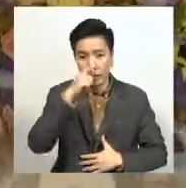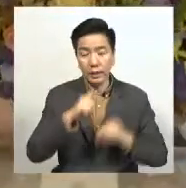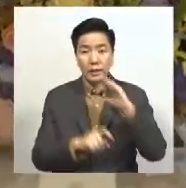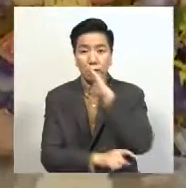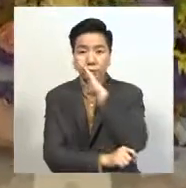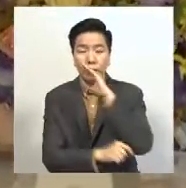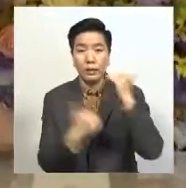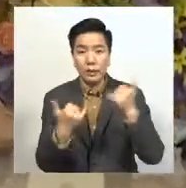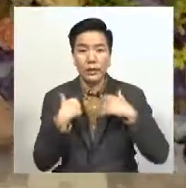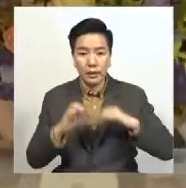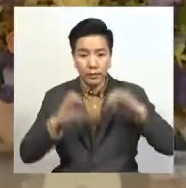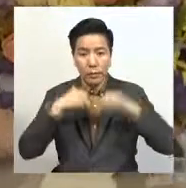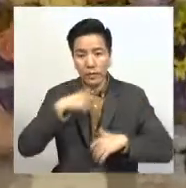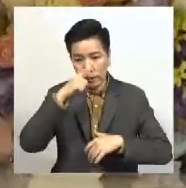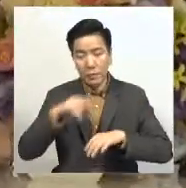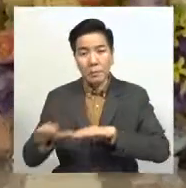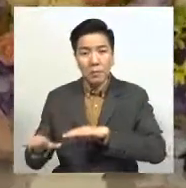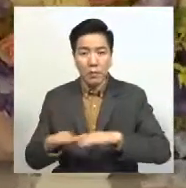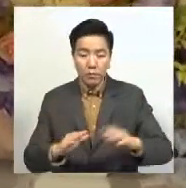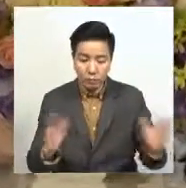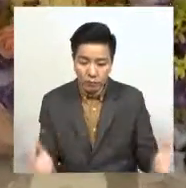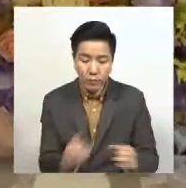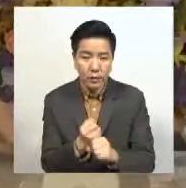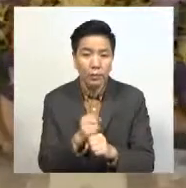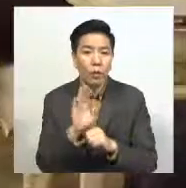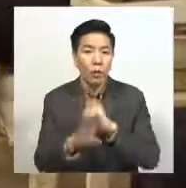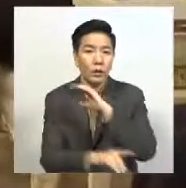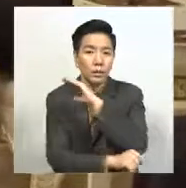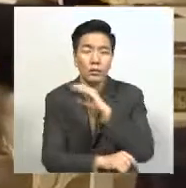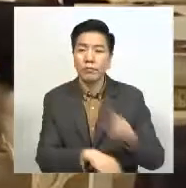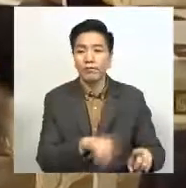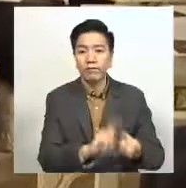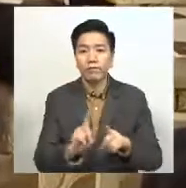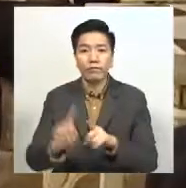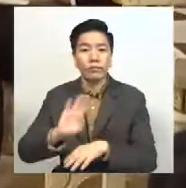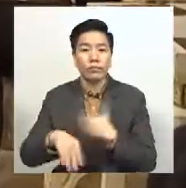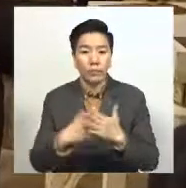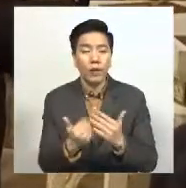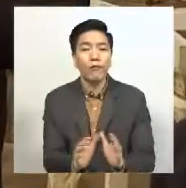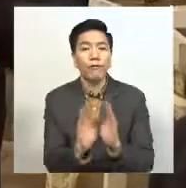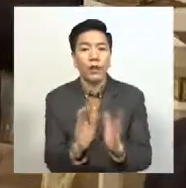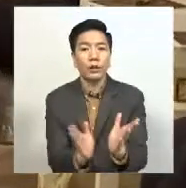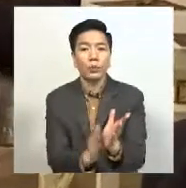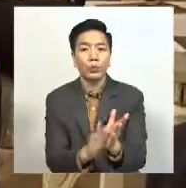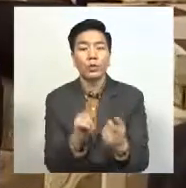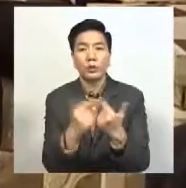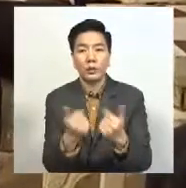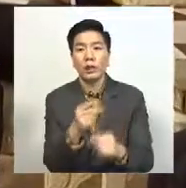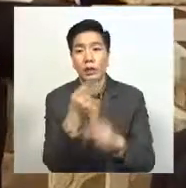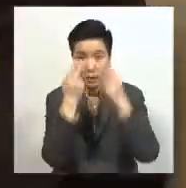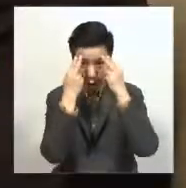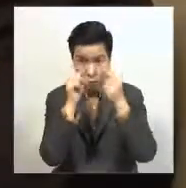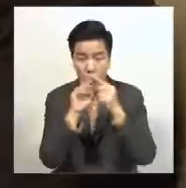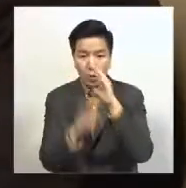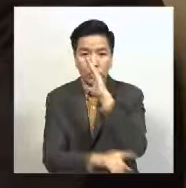ประเทศซึ่งรัฐบาลไทยก็พร้อมสนับสนุนการทำงานของสิงคโปร์ในทุกด้านพร้อมฝากความชื่นชมนะคะที่นายกรัฐมนตรีสิ